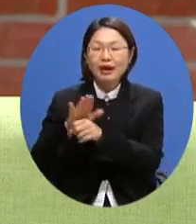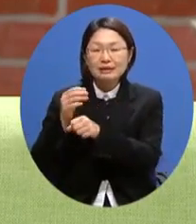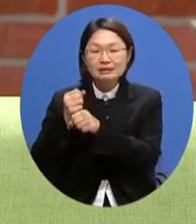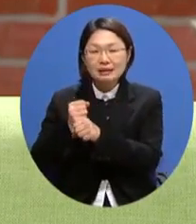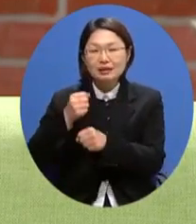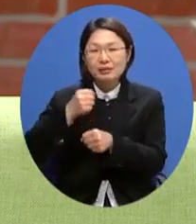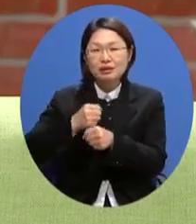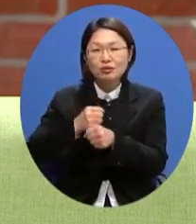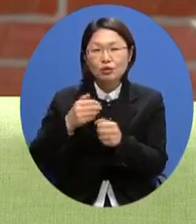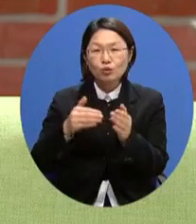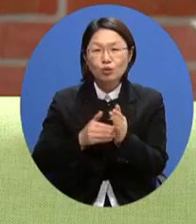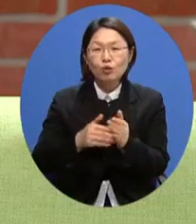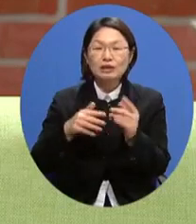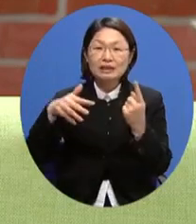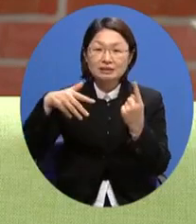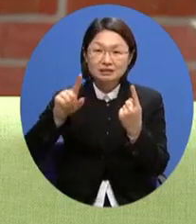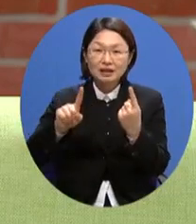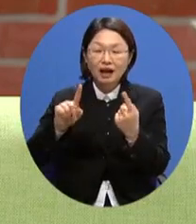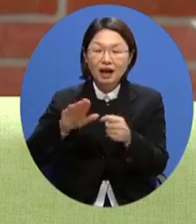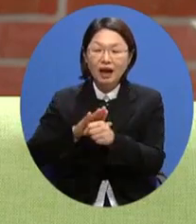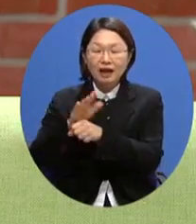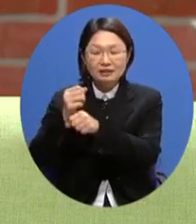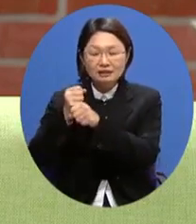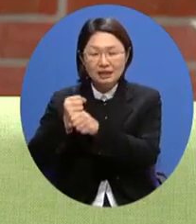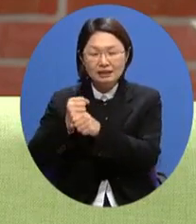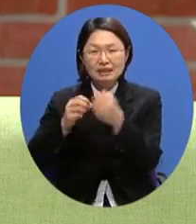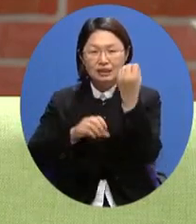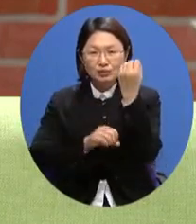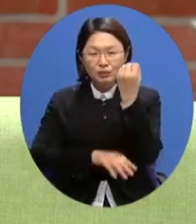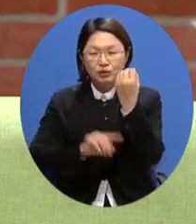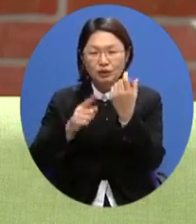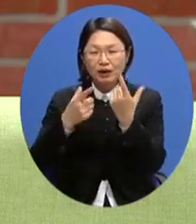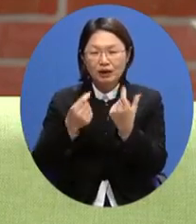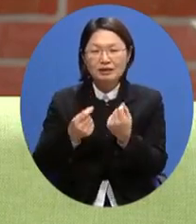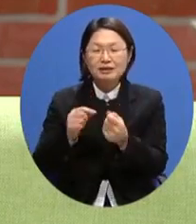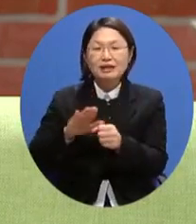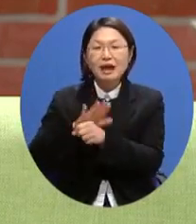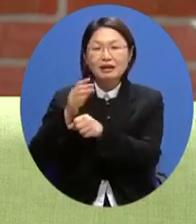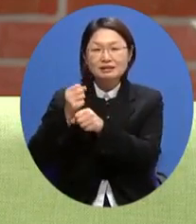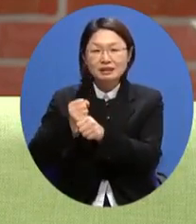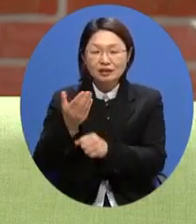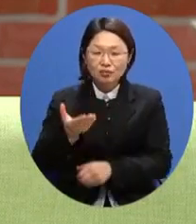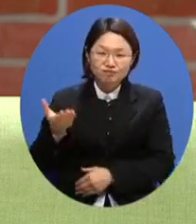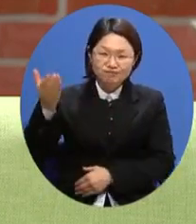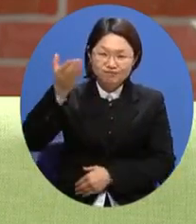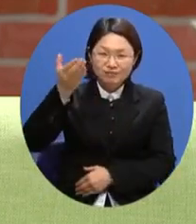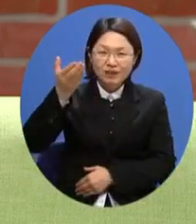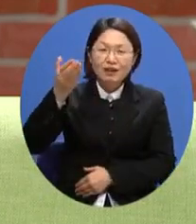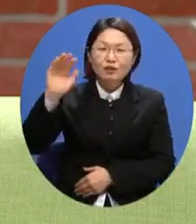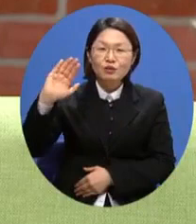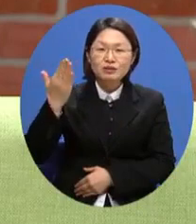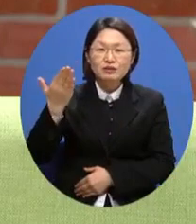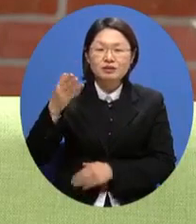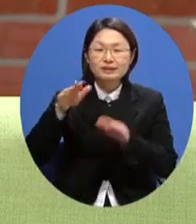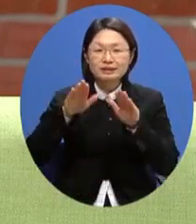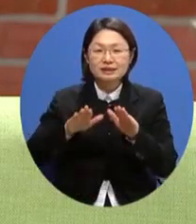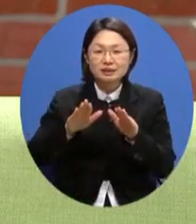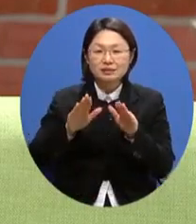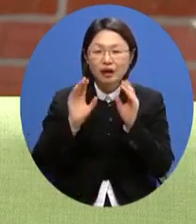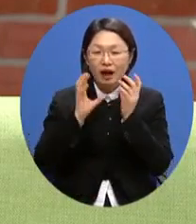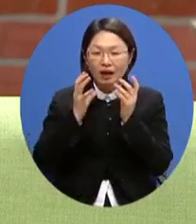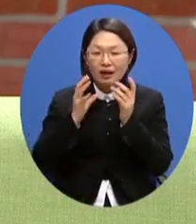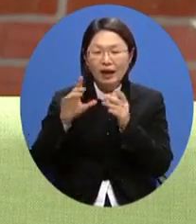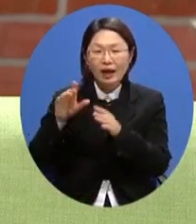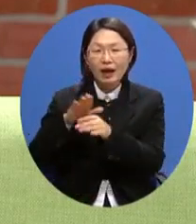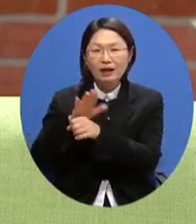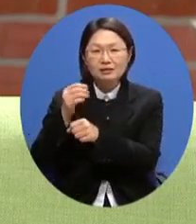거고 그 1차 애착을 기반으로 이런 애착들이 계속 업데이트 돼서 또 지금 현재 또 어떤 특정한 애착 유형을 보일